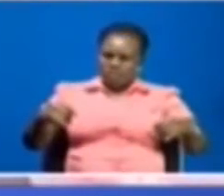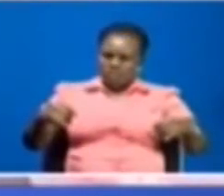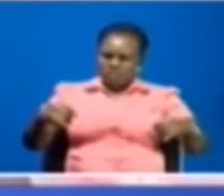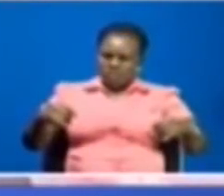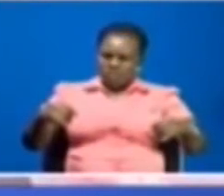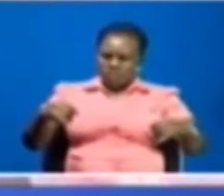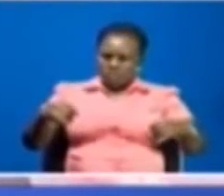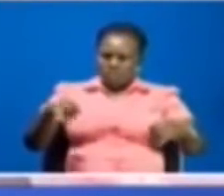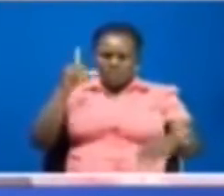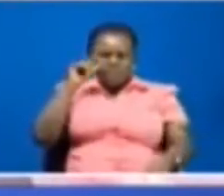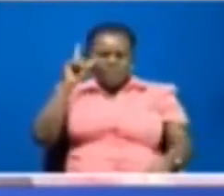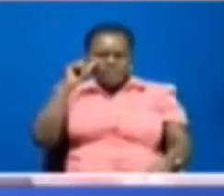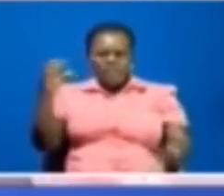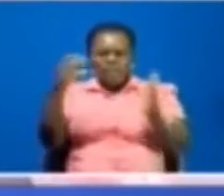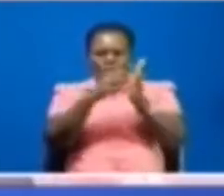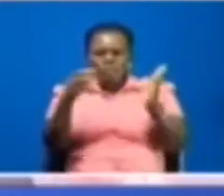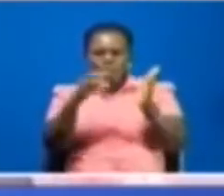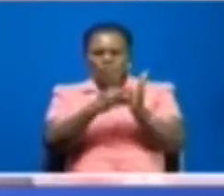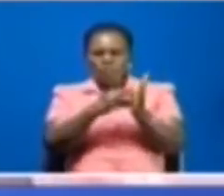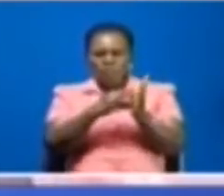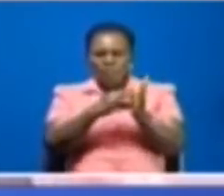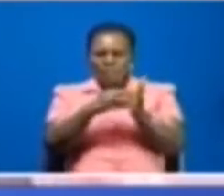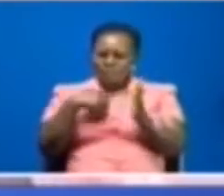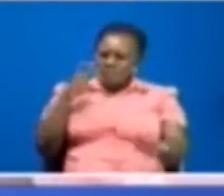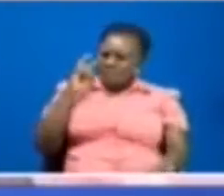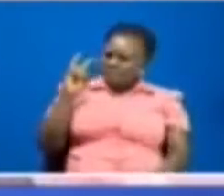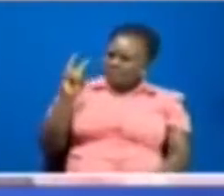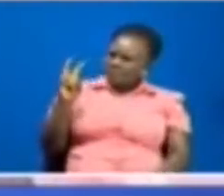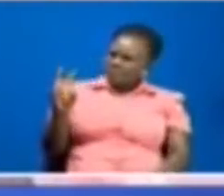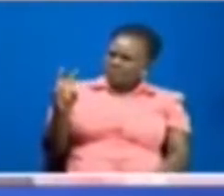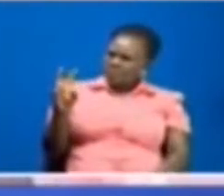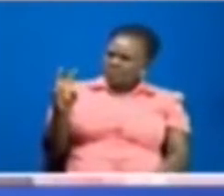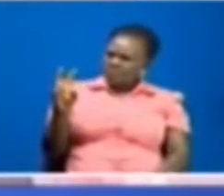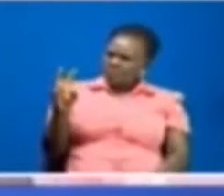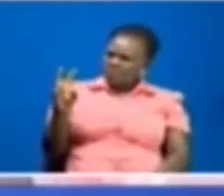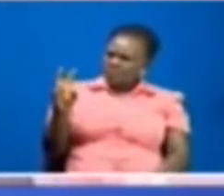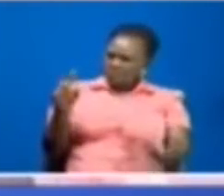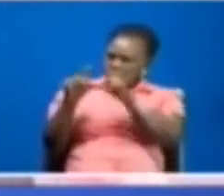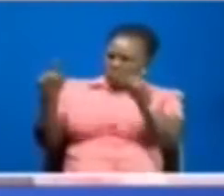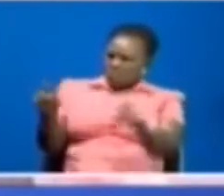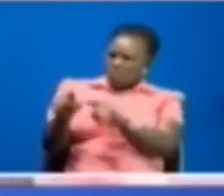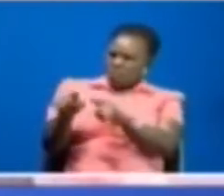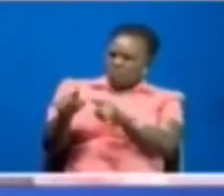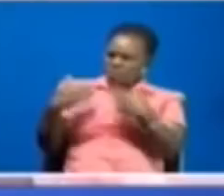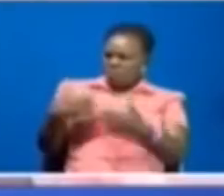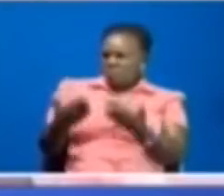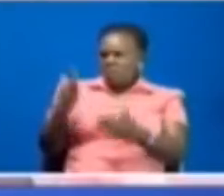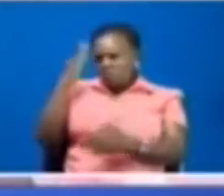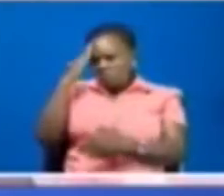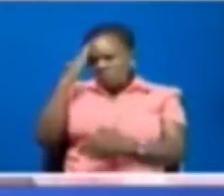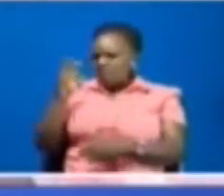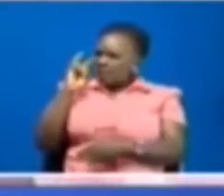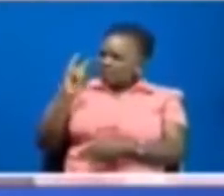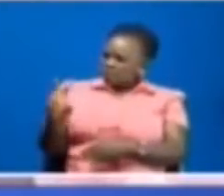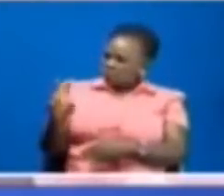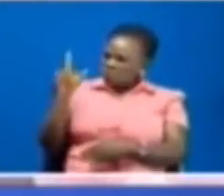wenye wamepost picha zao, watu wenye unaweza kura jua. Sasa nikamwona kwa mang hiyo box na kuanga people you may know. Sasa nikiona